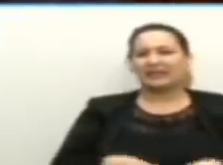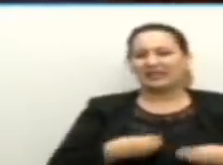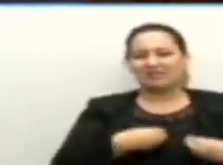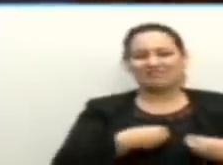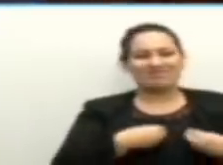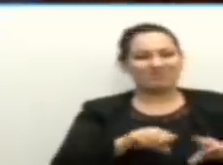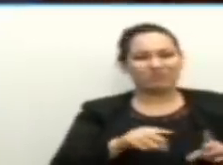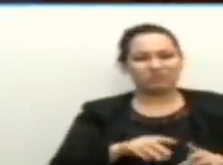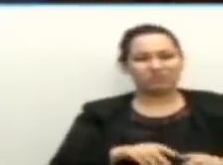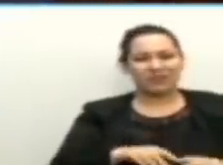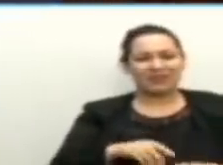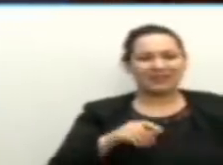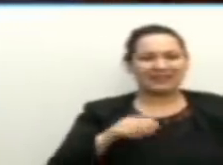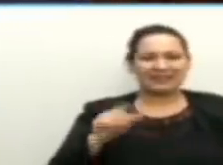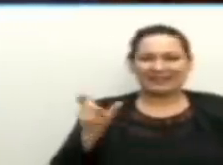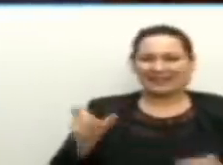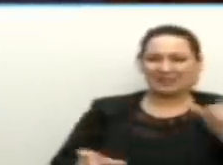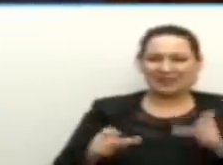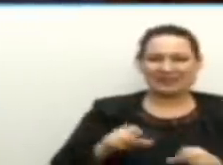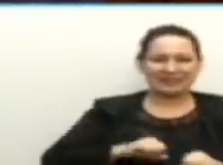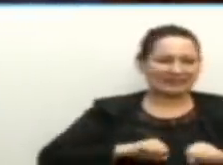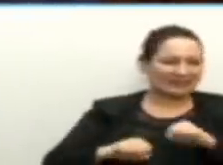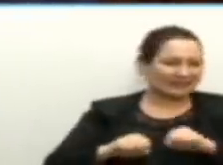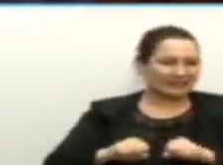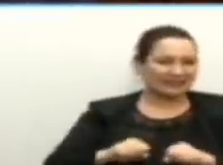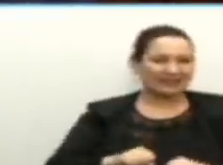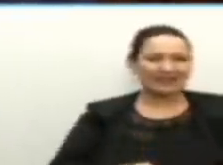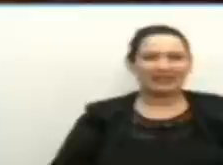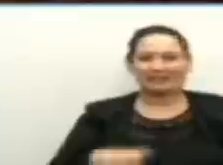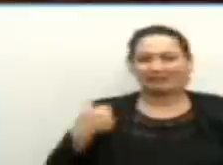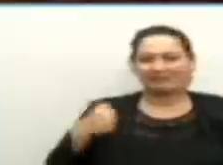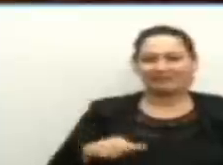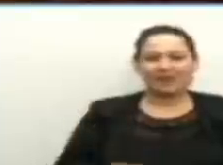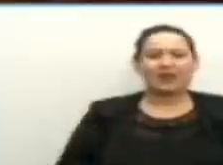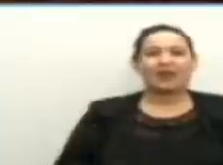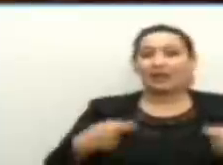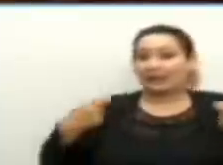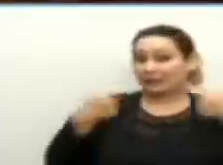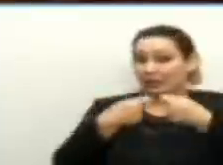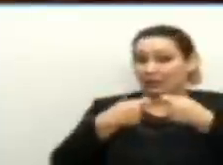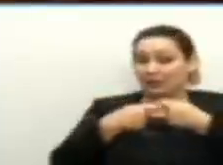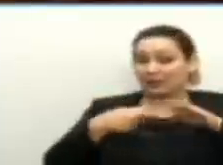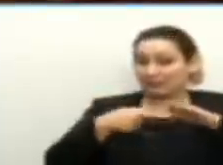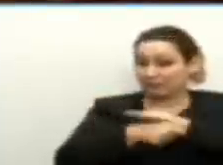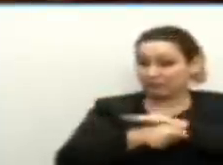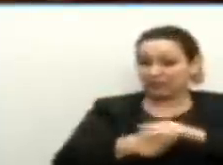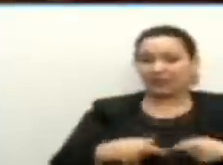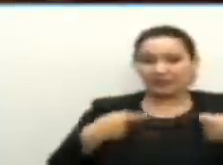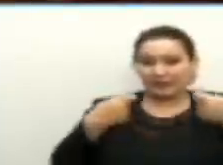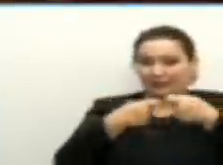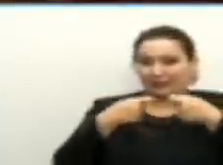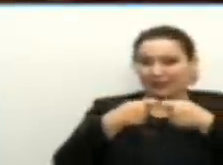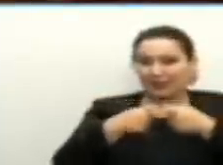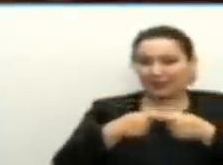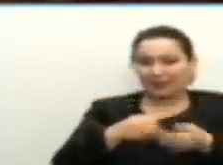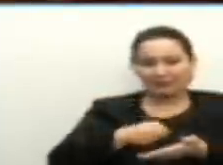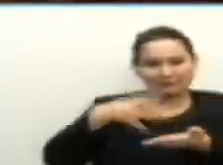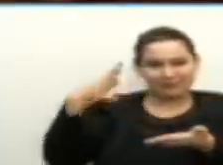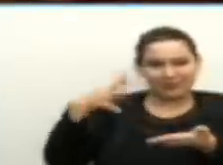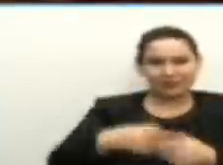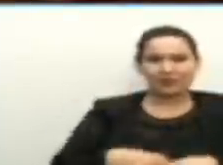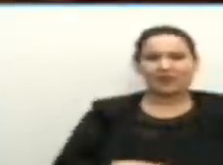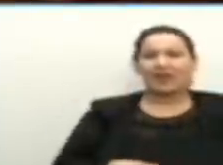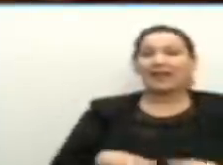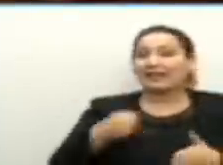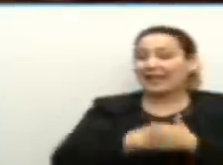غايات مشبوهة. وبغرض التحكم في ارتفاع الأسعار، وفضلا عن الجهود التي تبذلها الدولة في